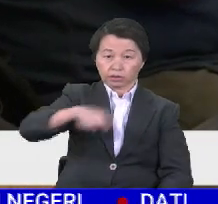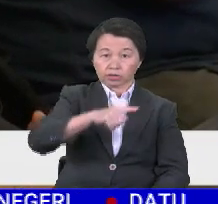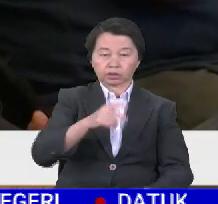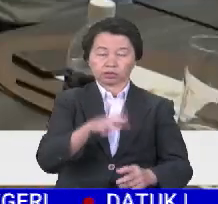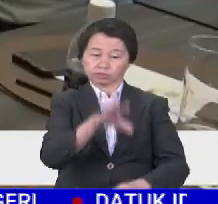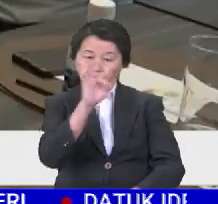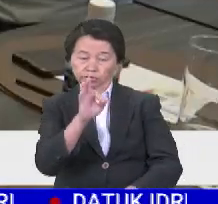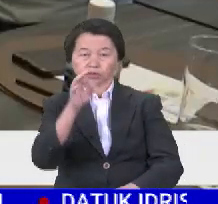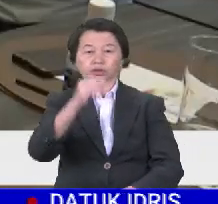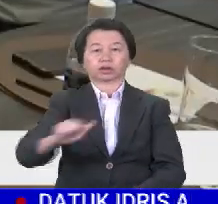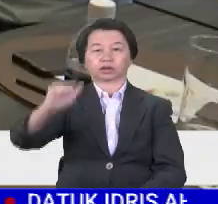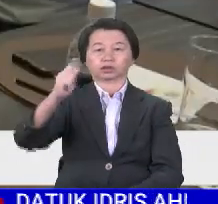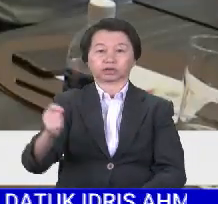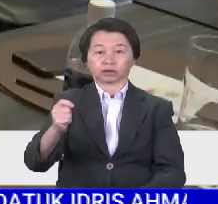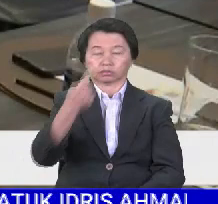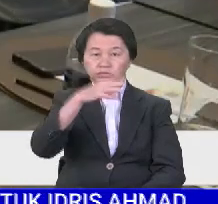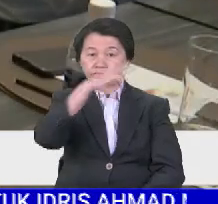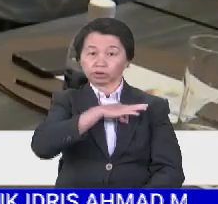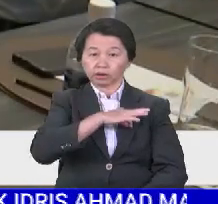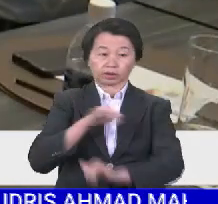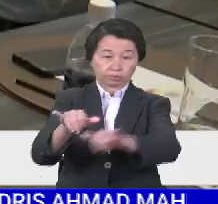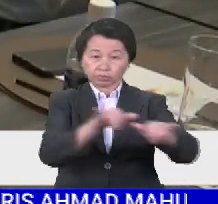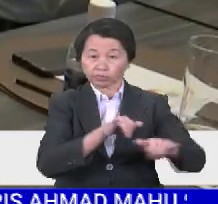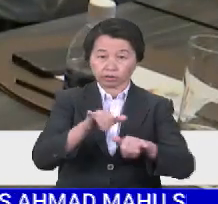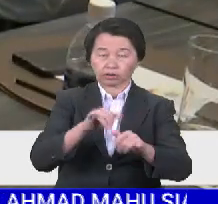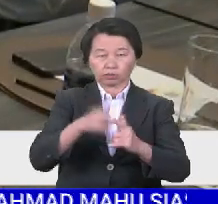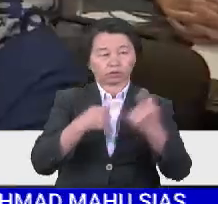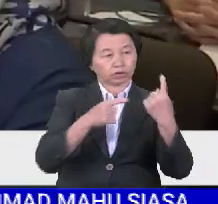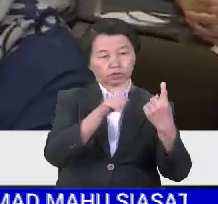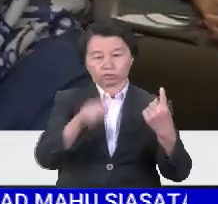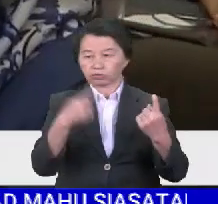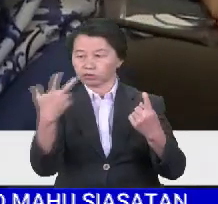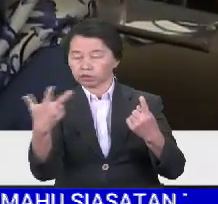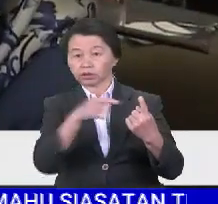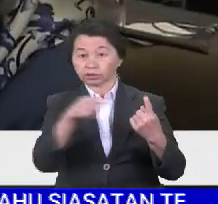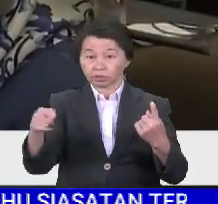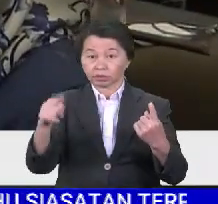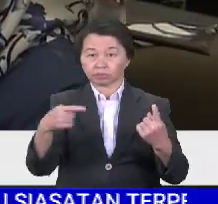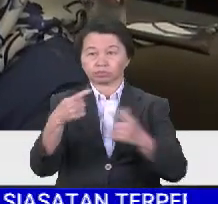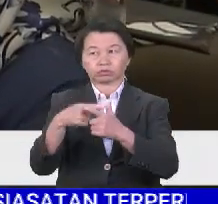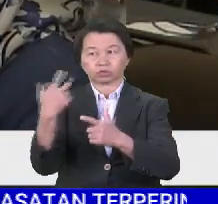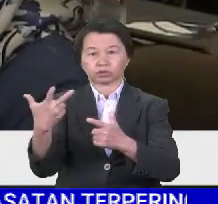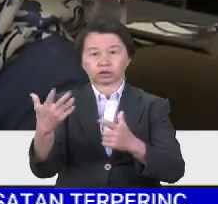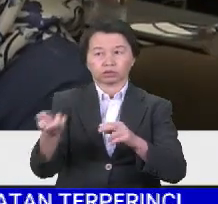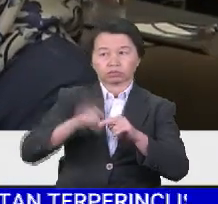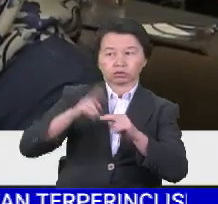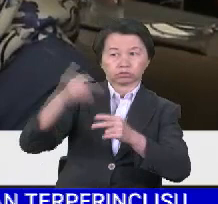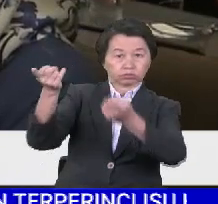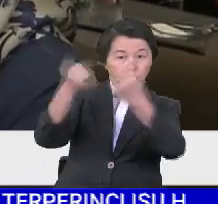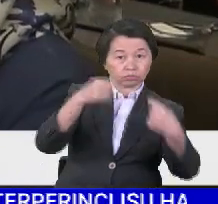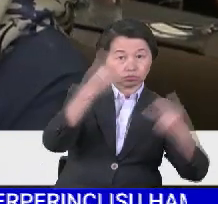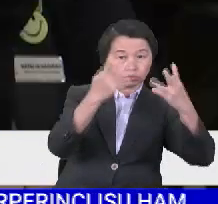destinasi pilihan di Asia Tenggara demi manfaat bersama. Setakat Januari hingga Mac tahun ini, Sabah merekodkan peningkatan kedatangan